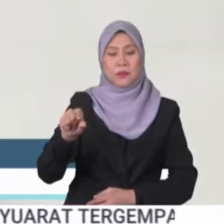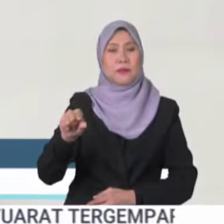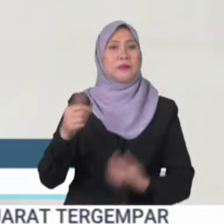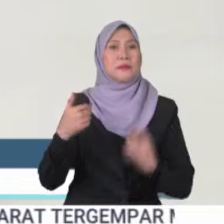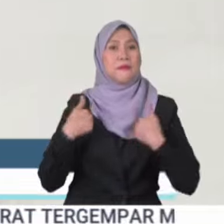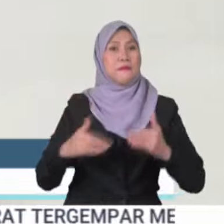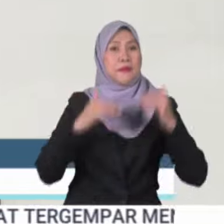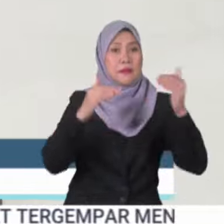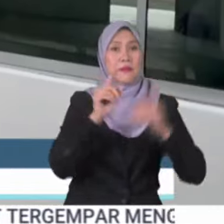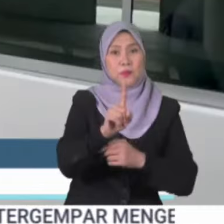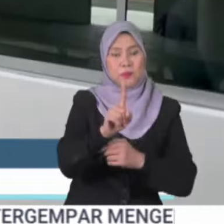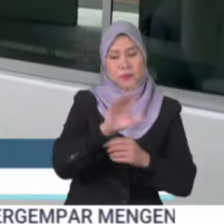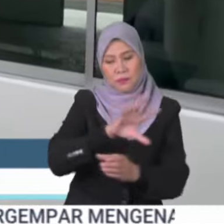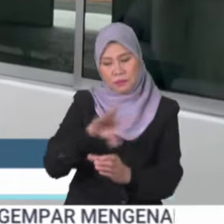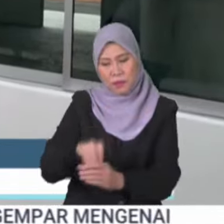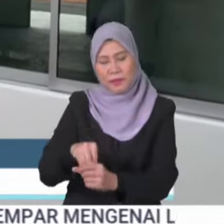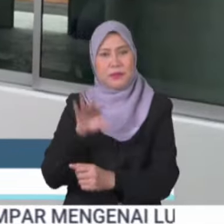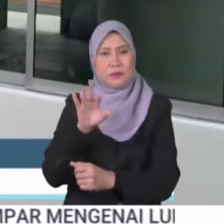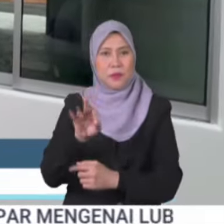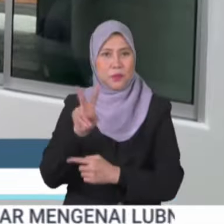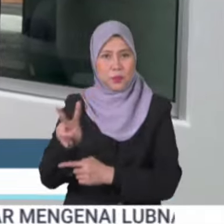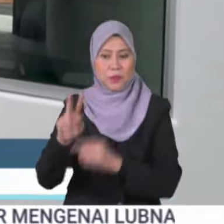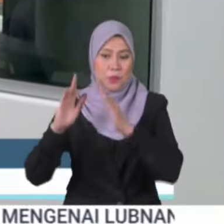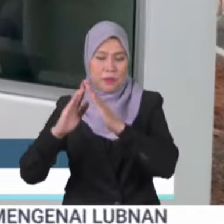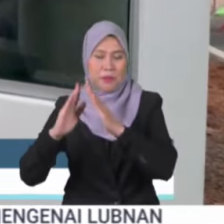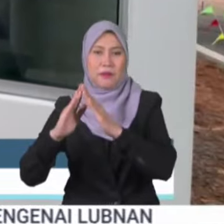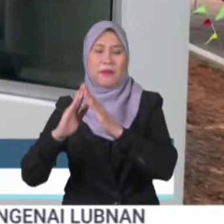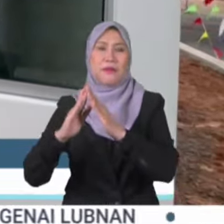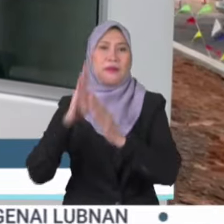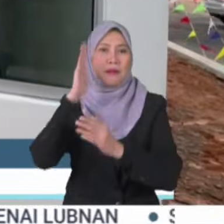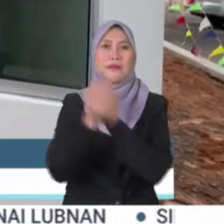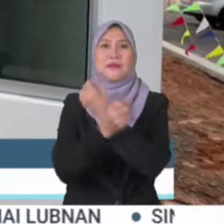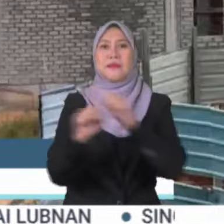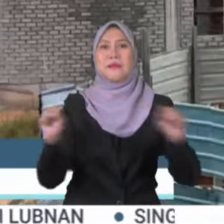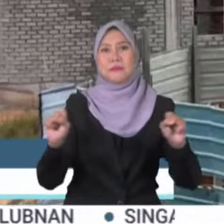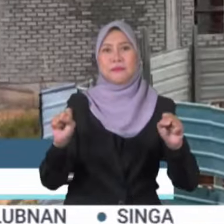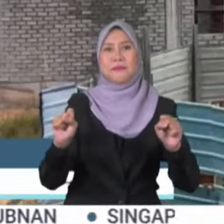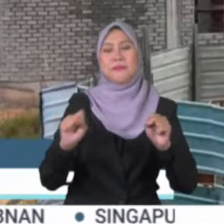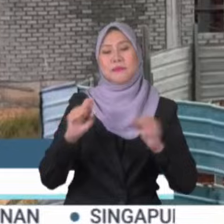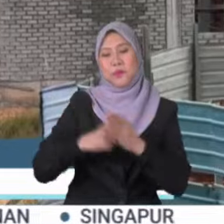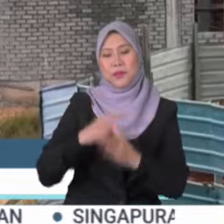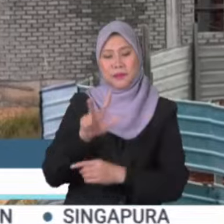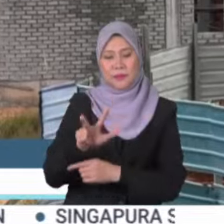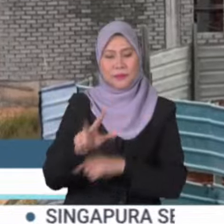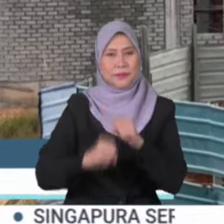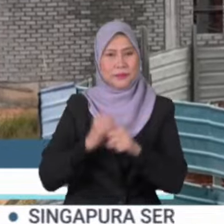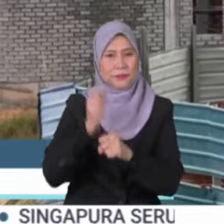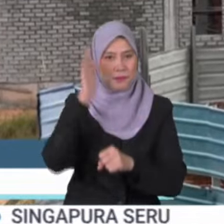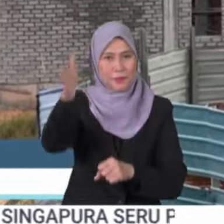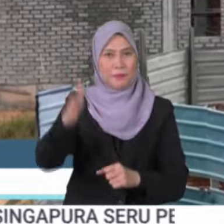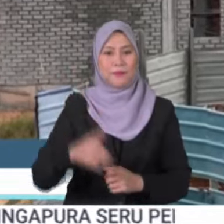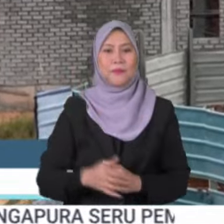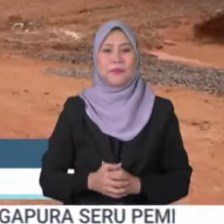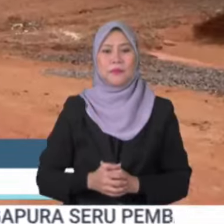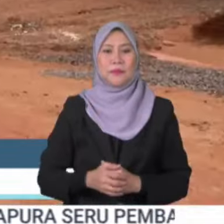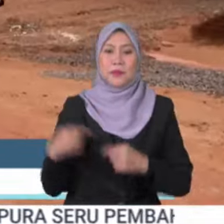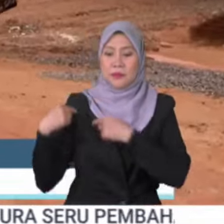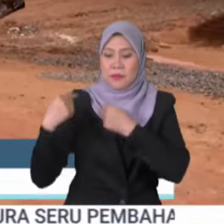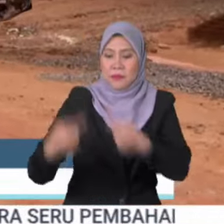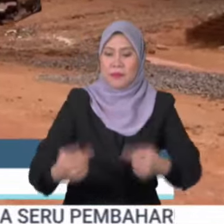fasa 1 melibatkan 92 unit rumah dijangka siap menjelang Mac tahun depan. Sehingga